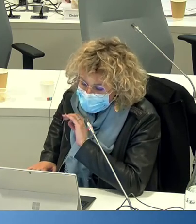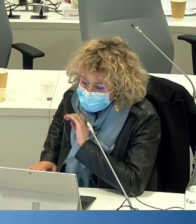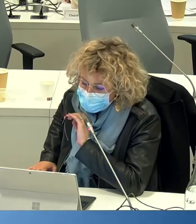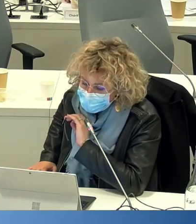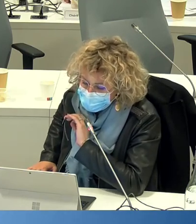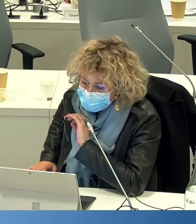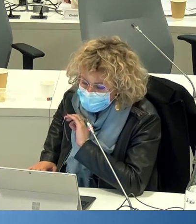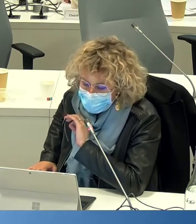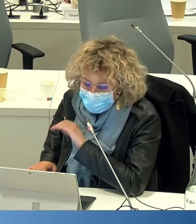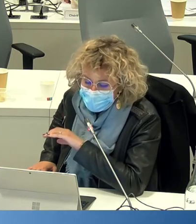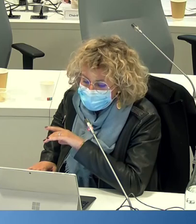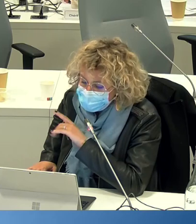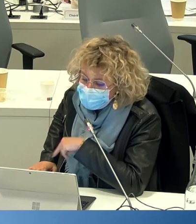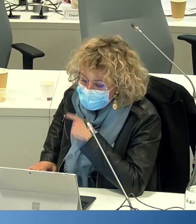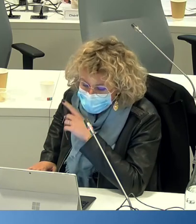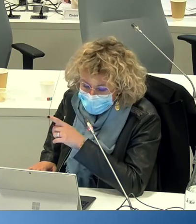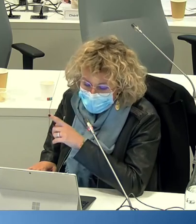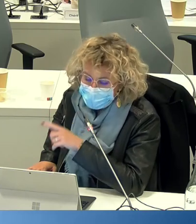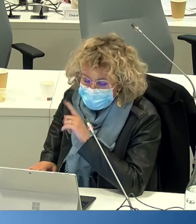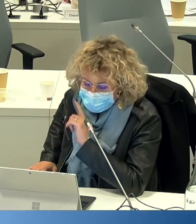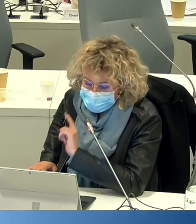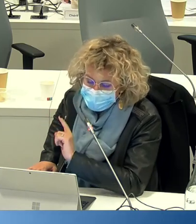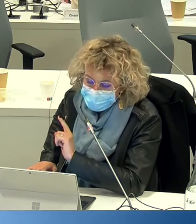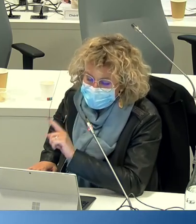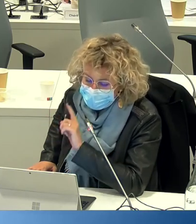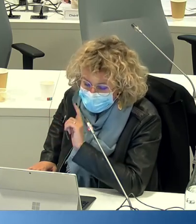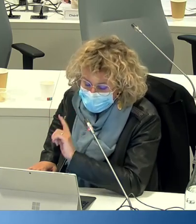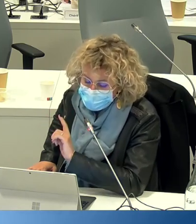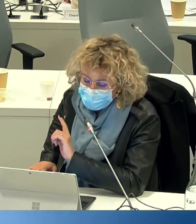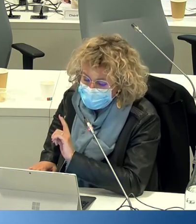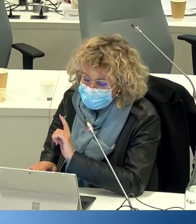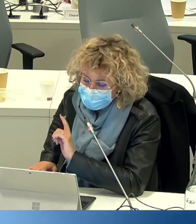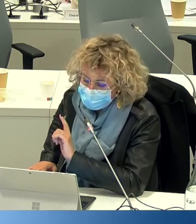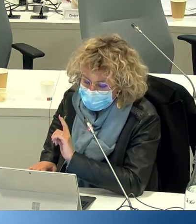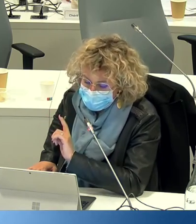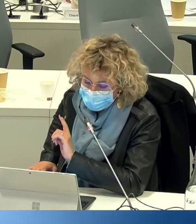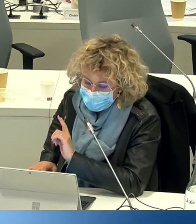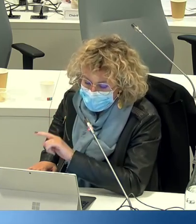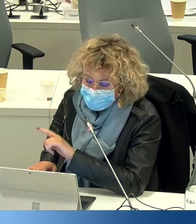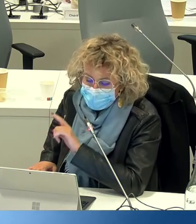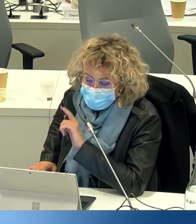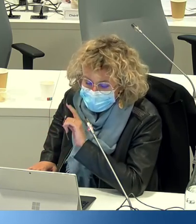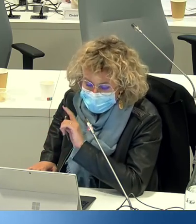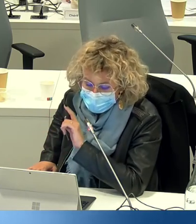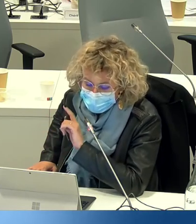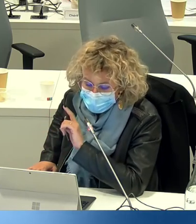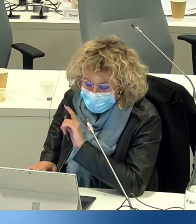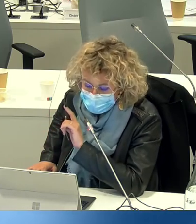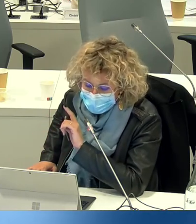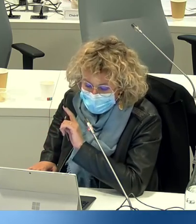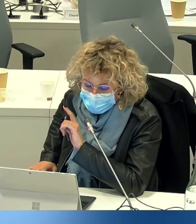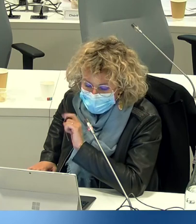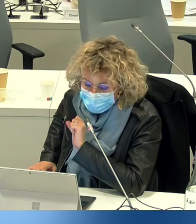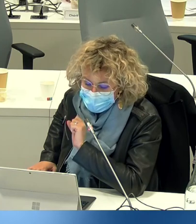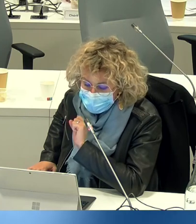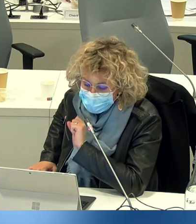véritable débat contradictoire favorise au contraire l'hystérisation et la fractionnement de la société je cite rachel